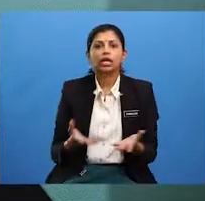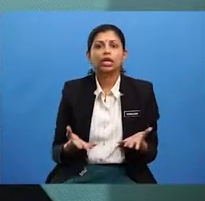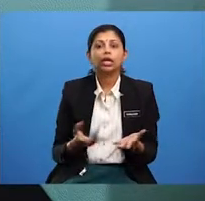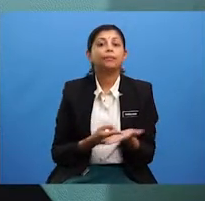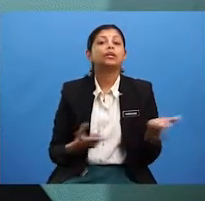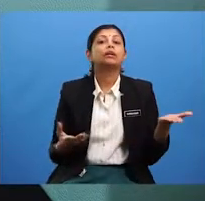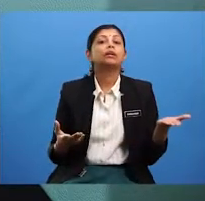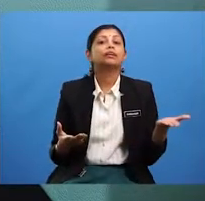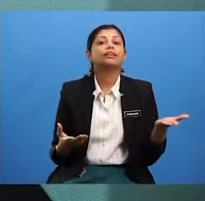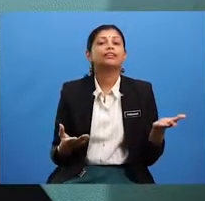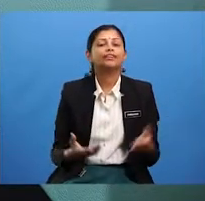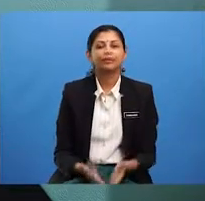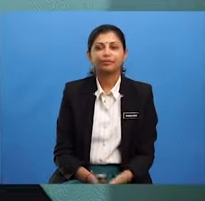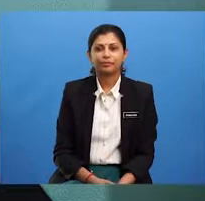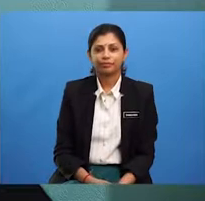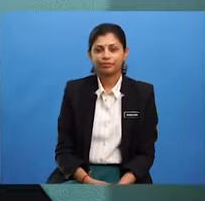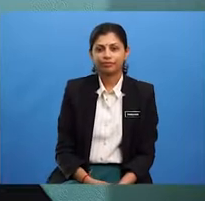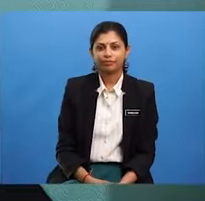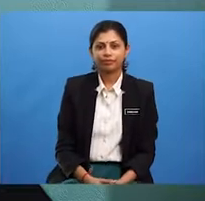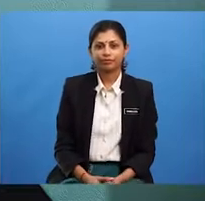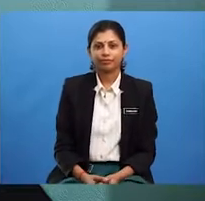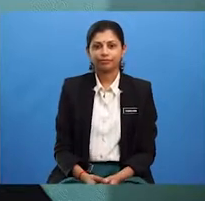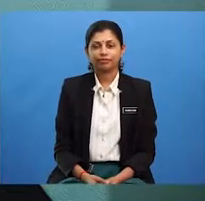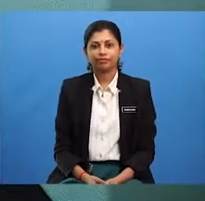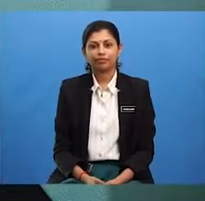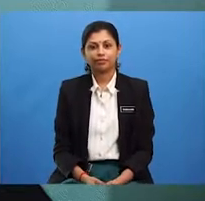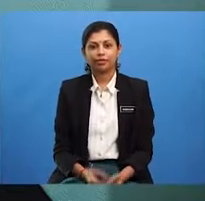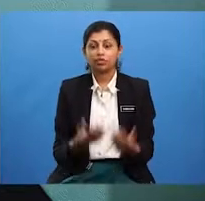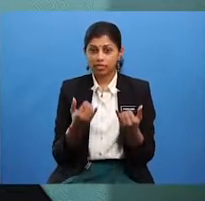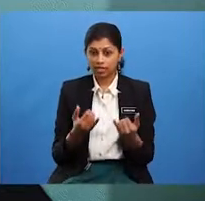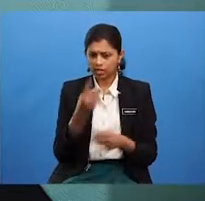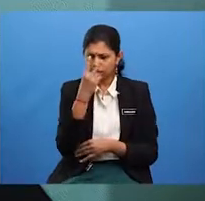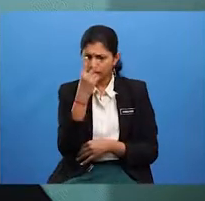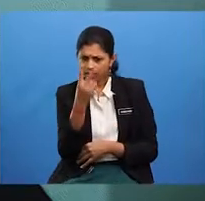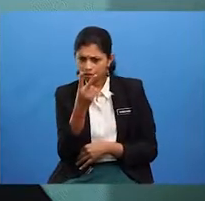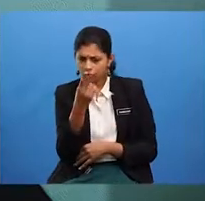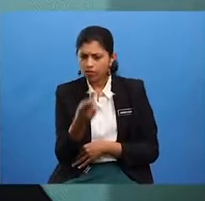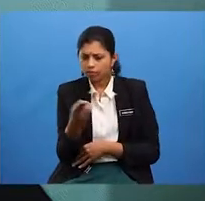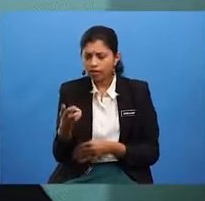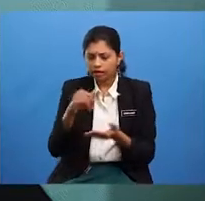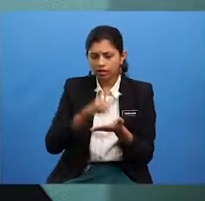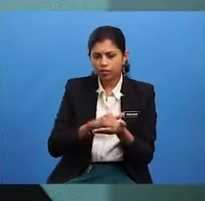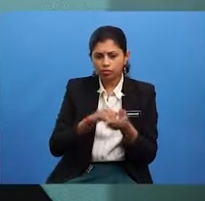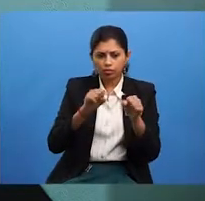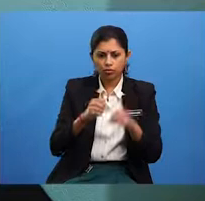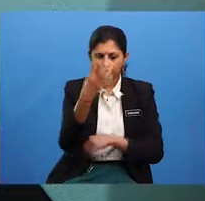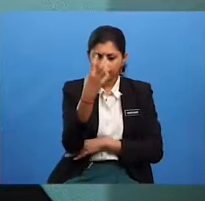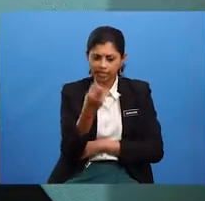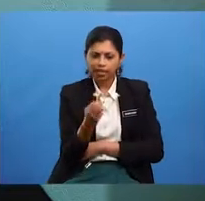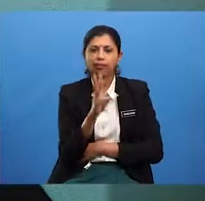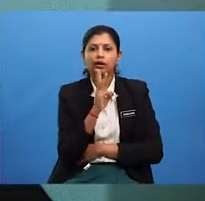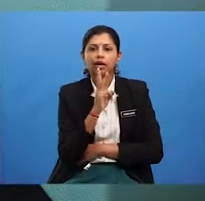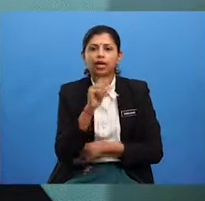Jadi, dalam uji kaji ini, kita akan menentukan sama ada sesuatu bahan itu penyerap air